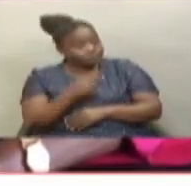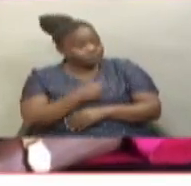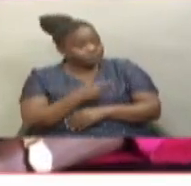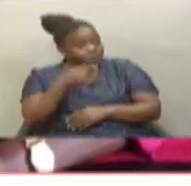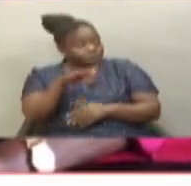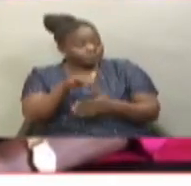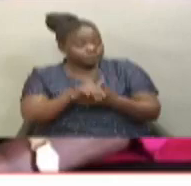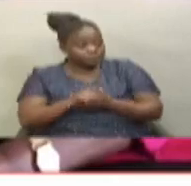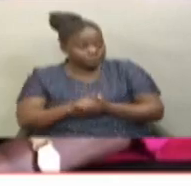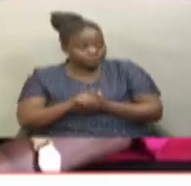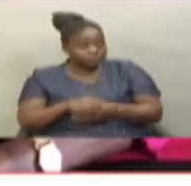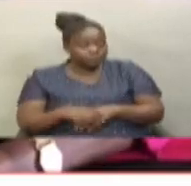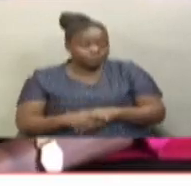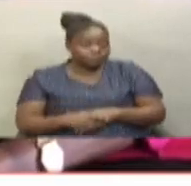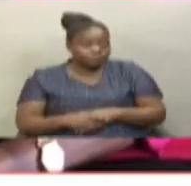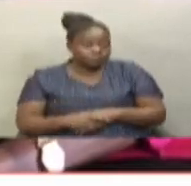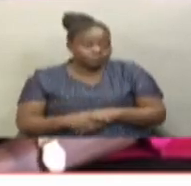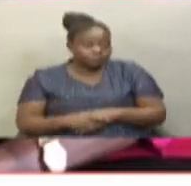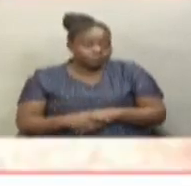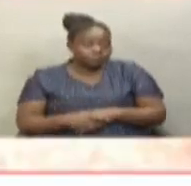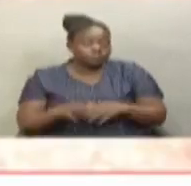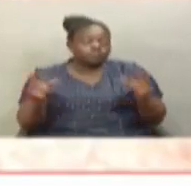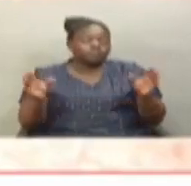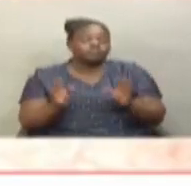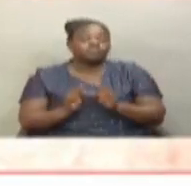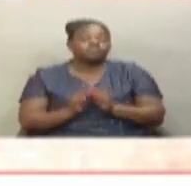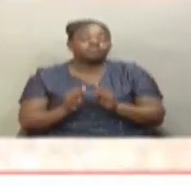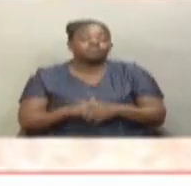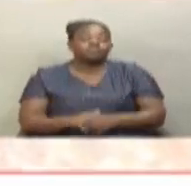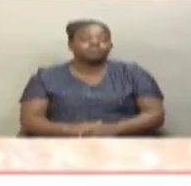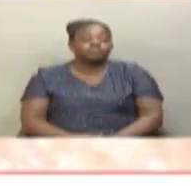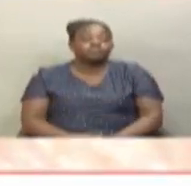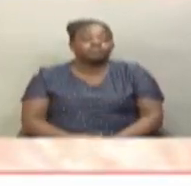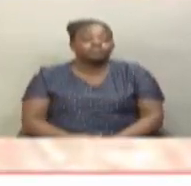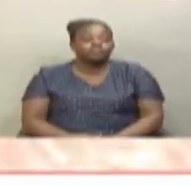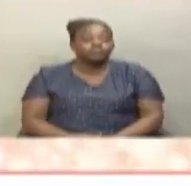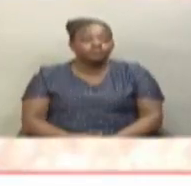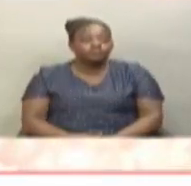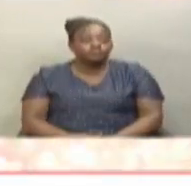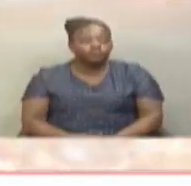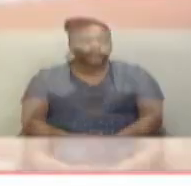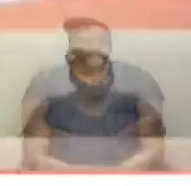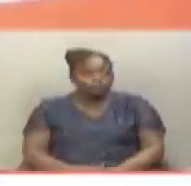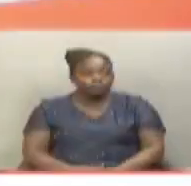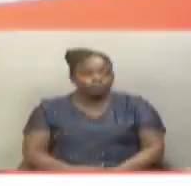nebba Kizza Zephania Robert Musanje yakusakidde eggulu lino ku lwa Bukedde TV.